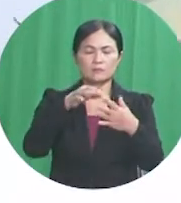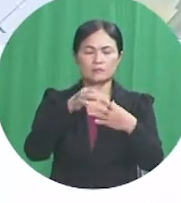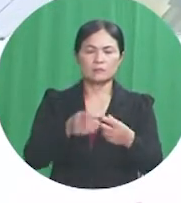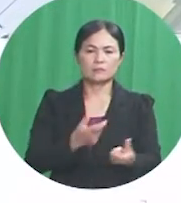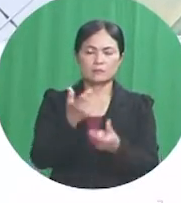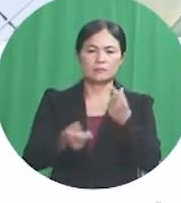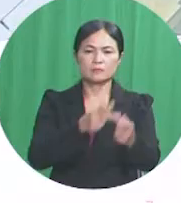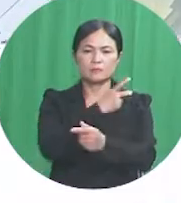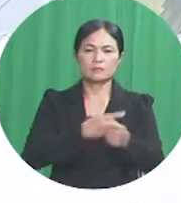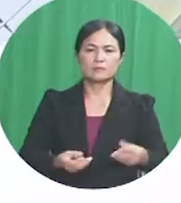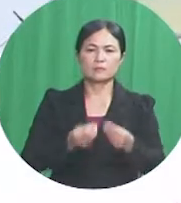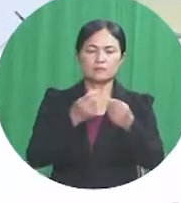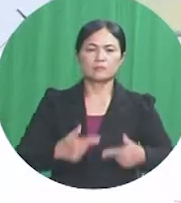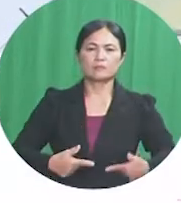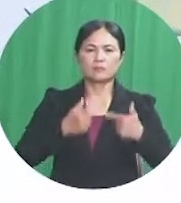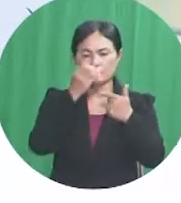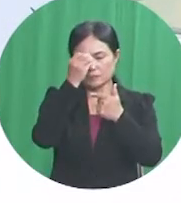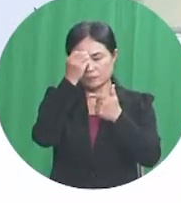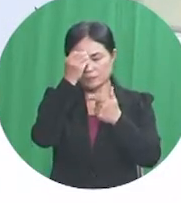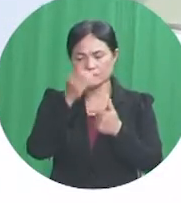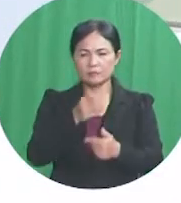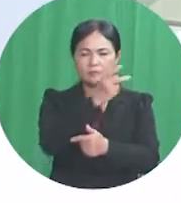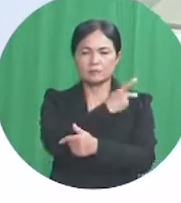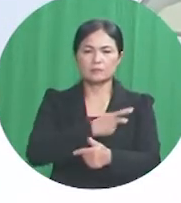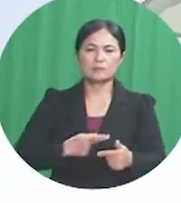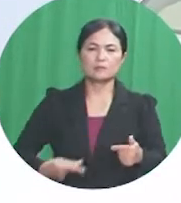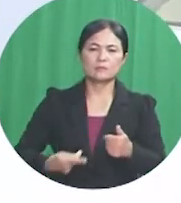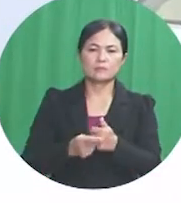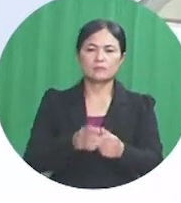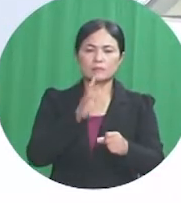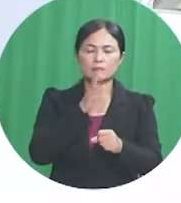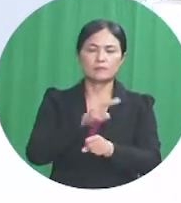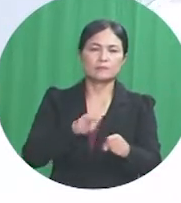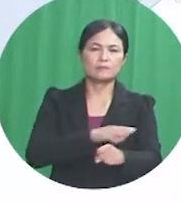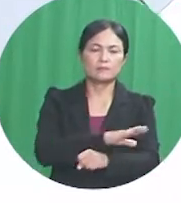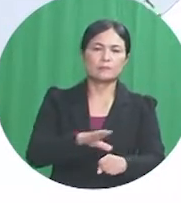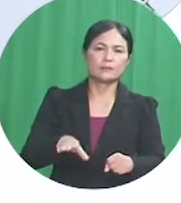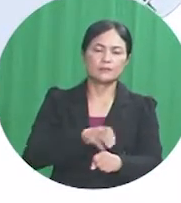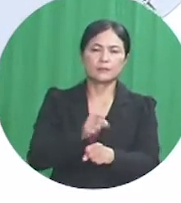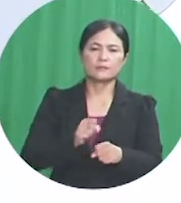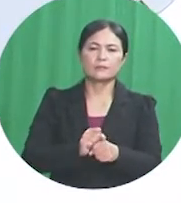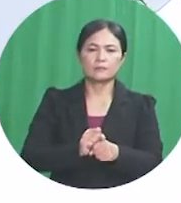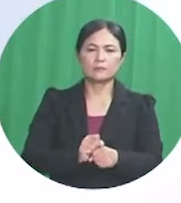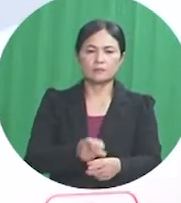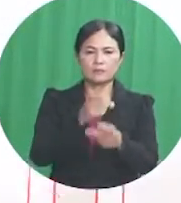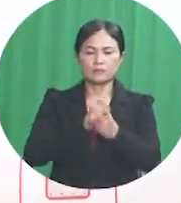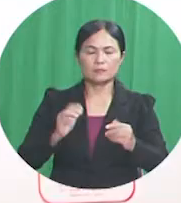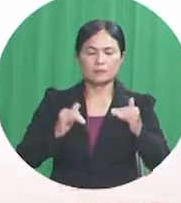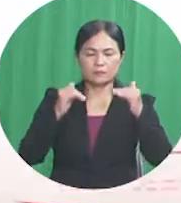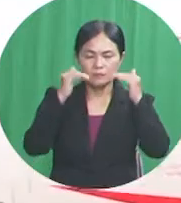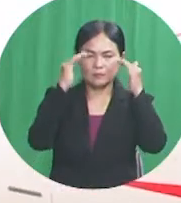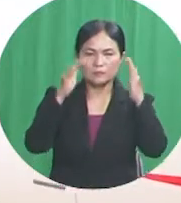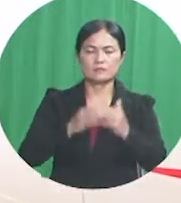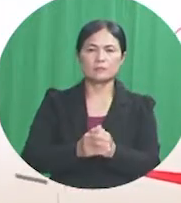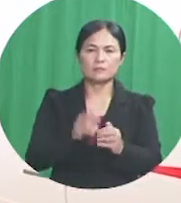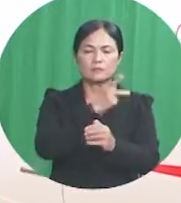ណើរព្រះករុណាជាអម្ចាស់ជីវិតលើត្បូងនិងសម្តេចព្រះមហាក្សត្រីព្រះវររាជមាតាជាតិខ្មែរជាទីសក្ការៈដ៏ខ្ពង់ខ្ពស់បំ